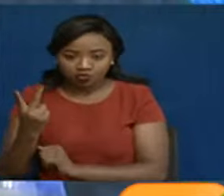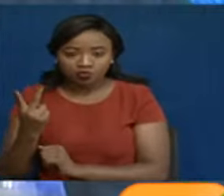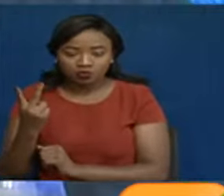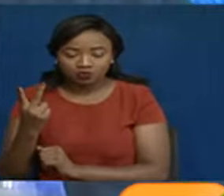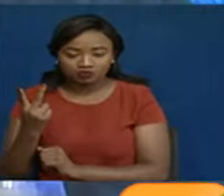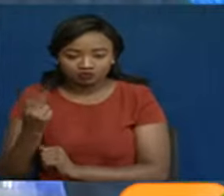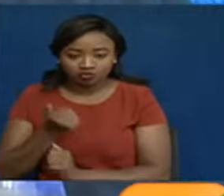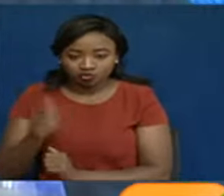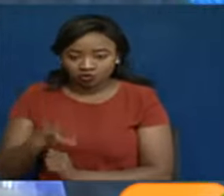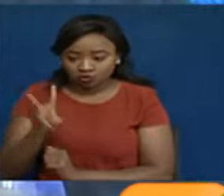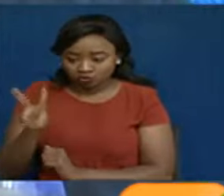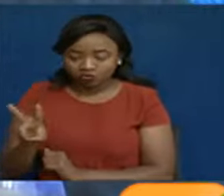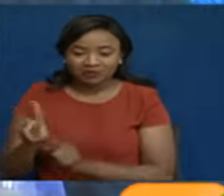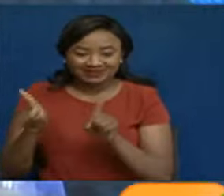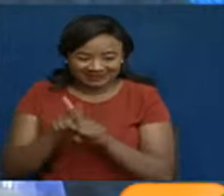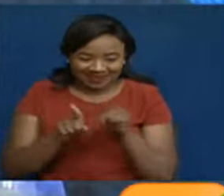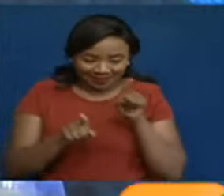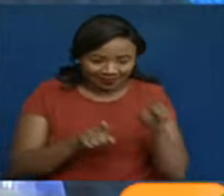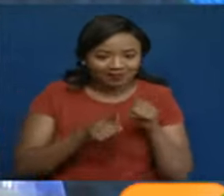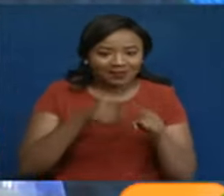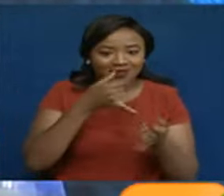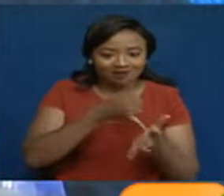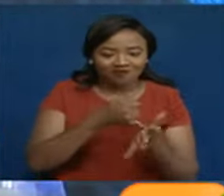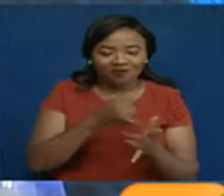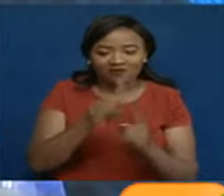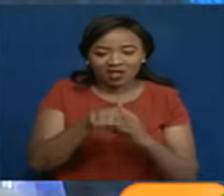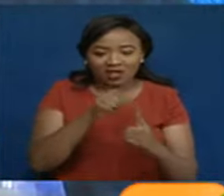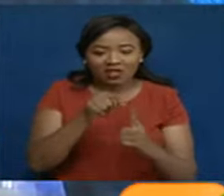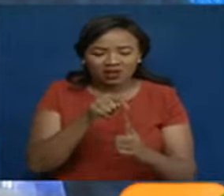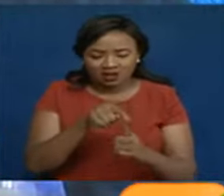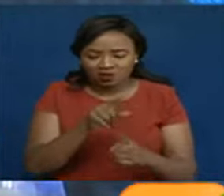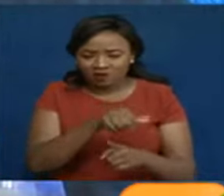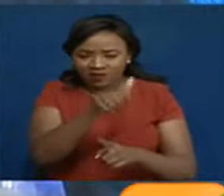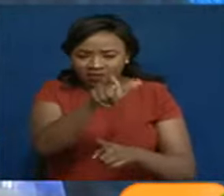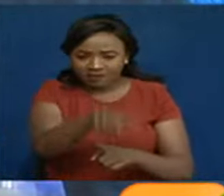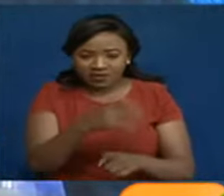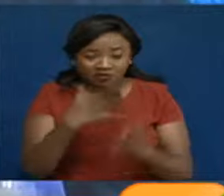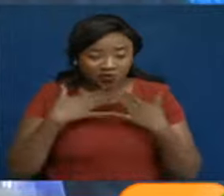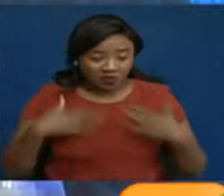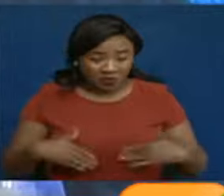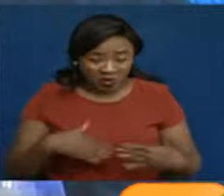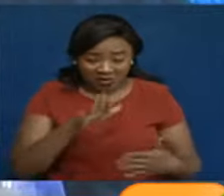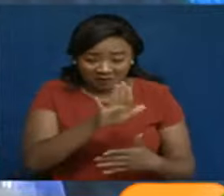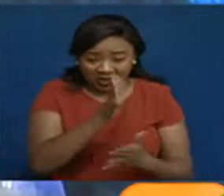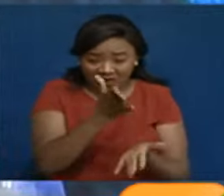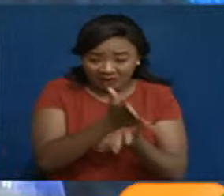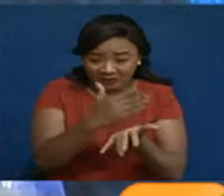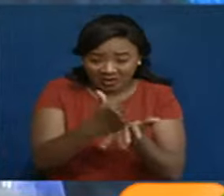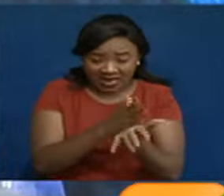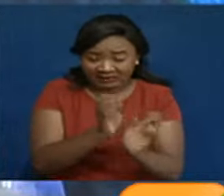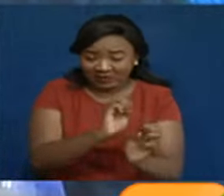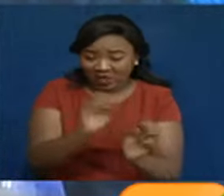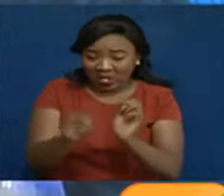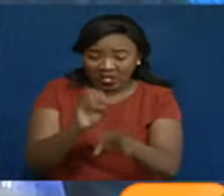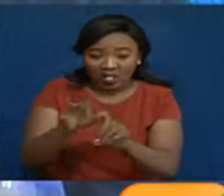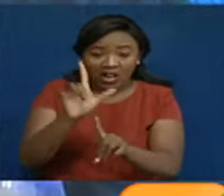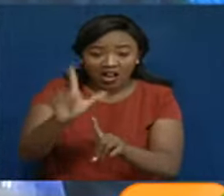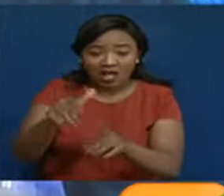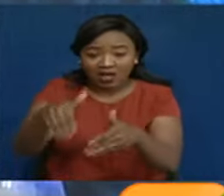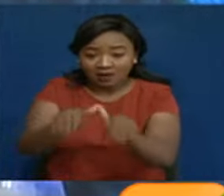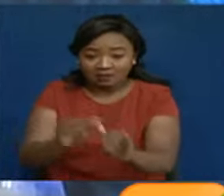kuhusiana na mauaji ya mtu mwingine ambaye vipande vya mwili wake vilipatikana vimetupwa kwenye makaburi ya Lang'ata. Tuungane naye Franklin Wala na